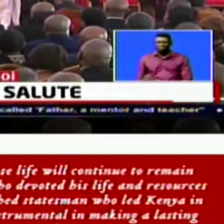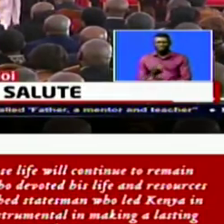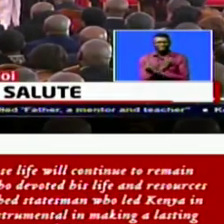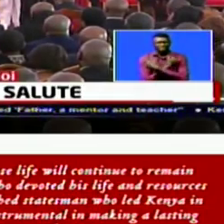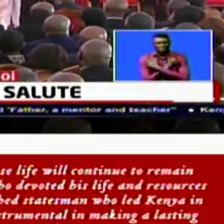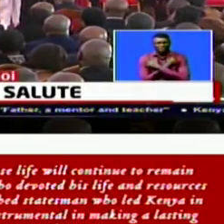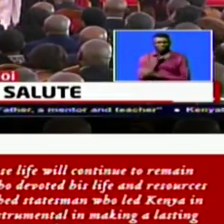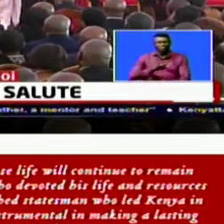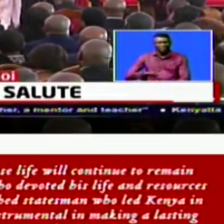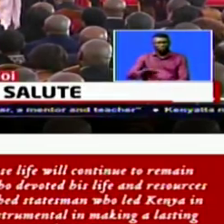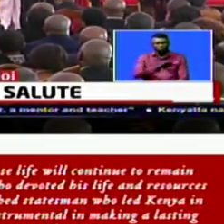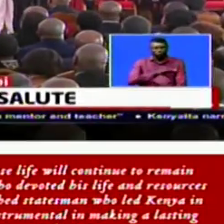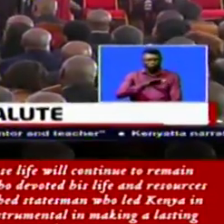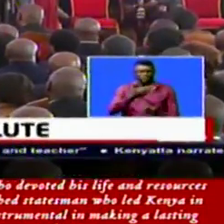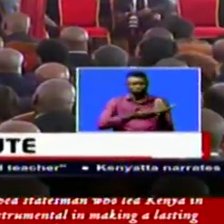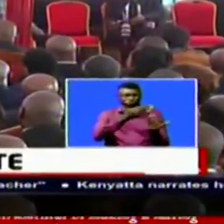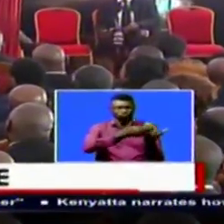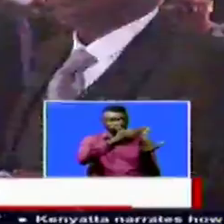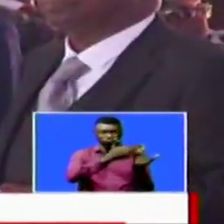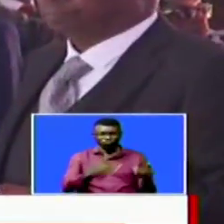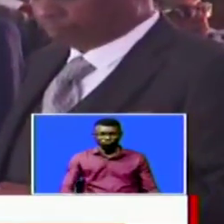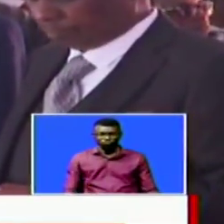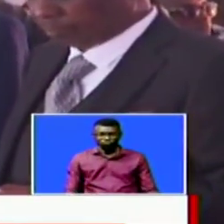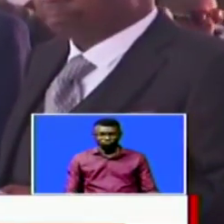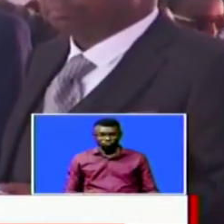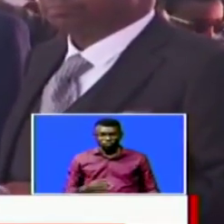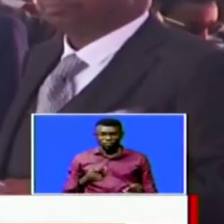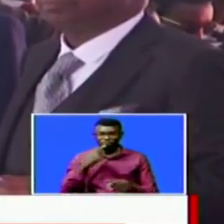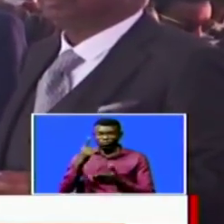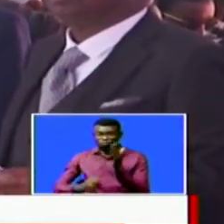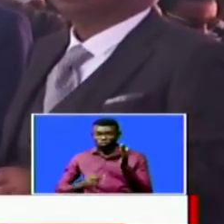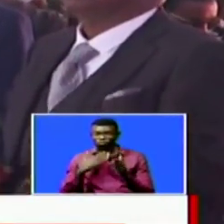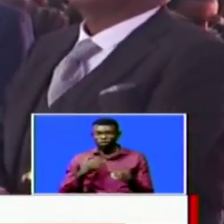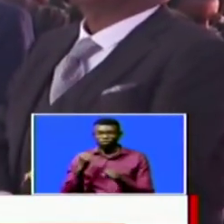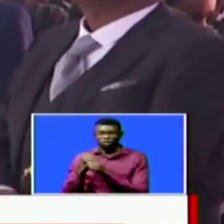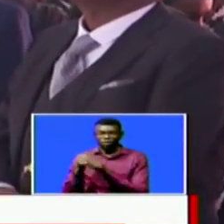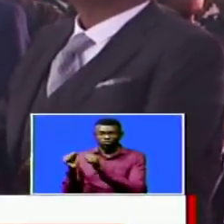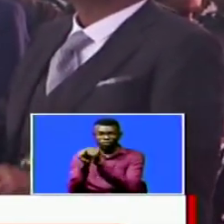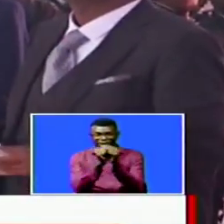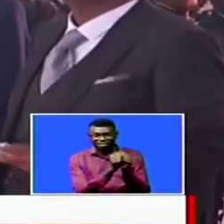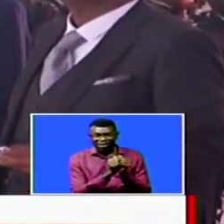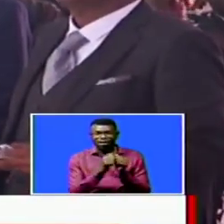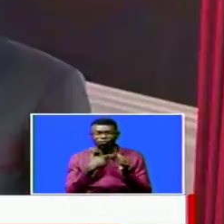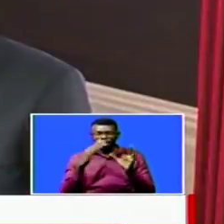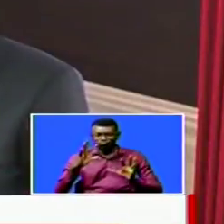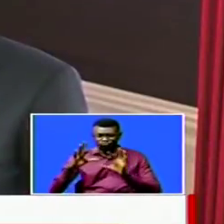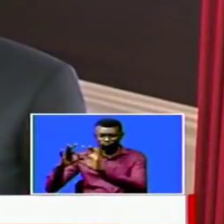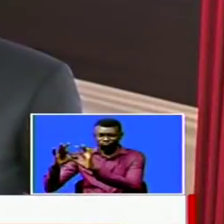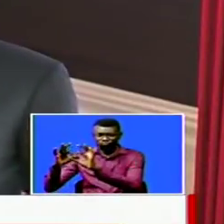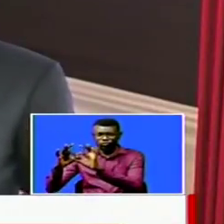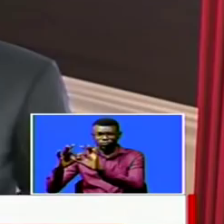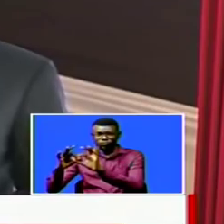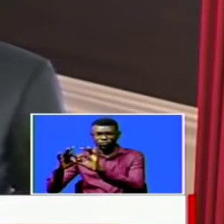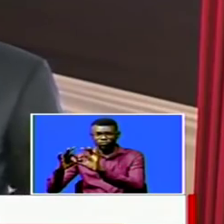ya mazingara. So tumesema tutasaidiana tuweke installation hapa